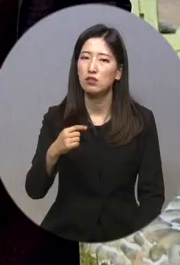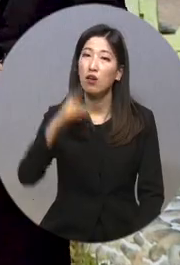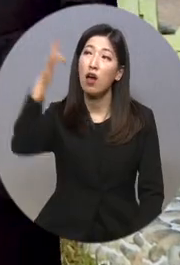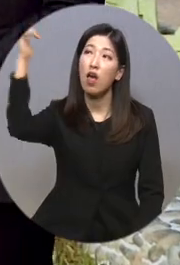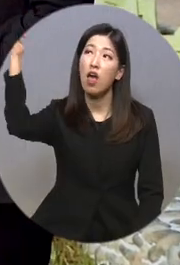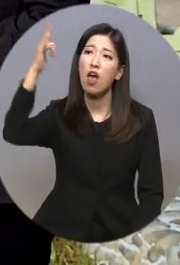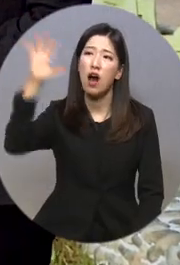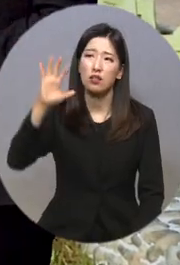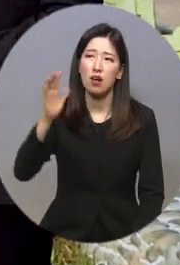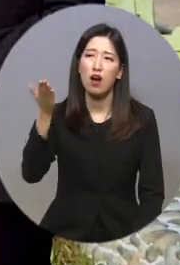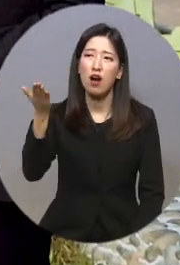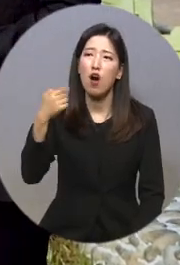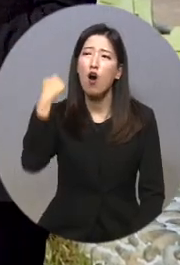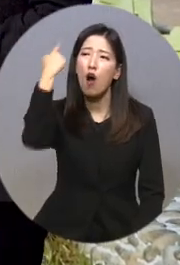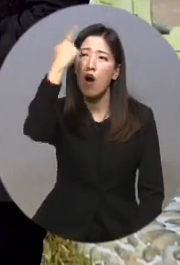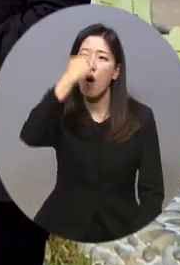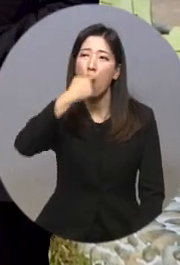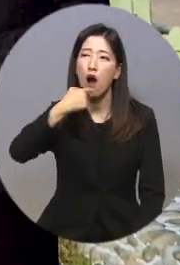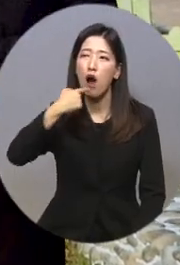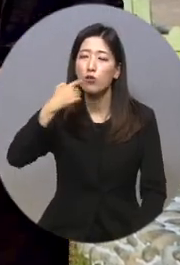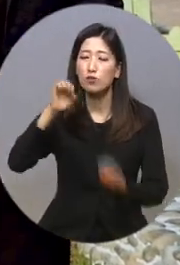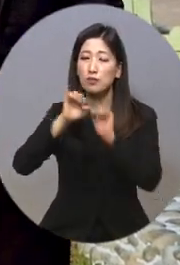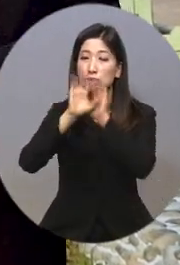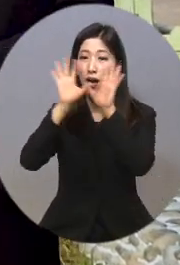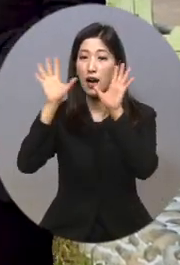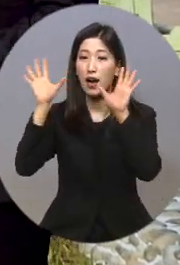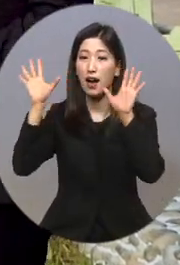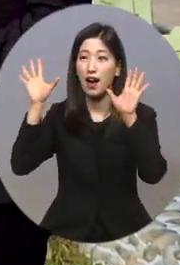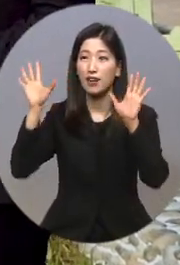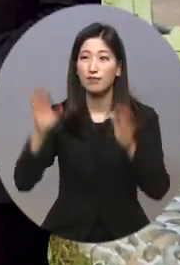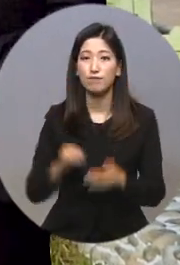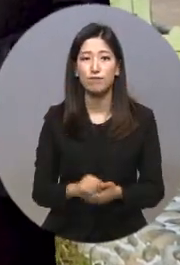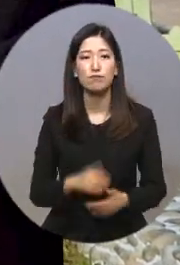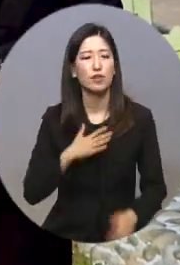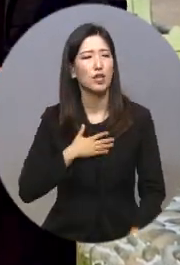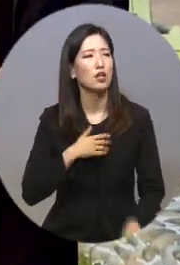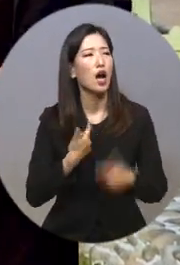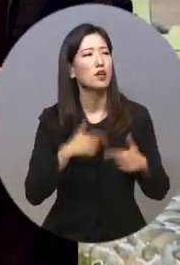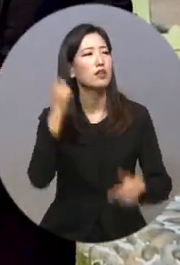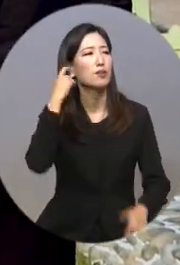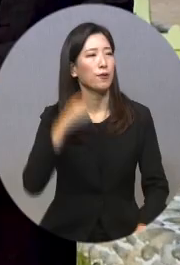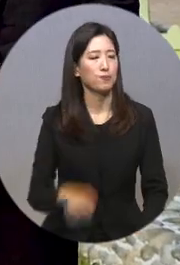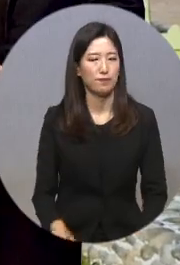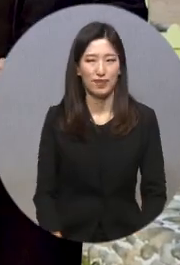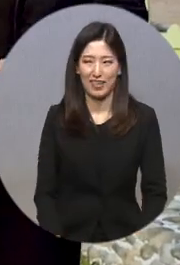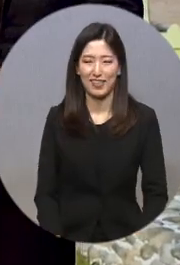게 아니라 오빠의 이 후광이. 그런 얘기 늘 들으니까. 아이 됐다고.